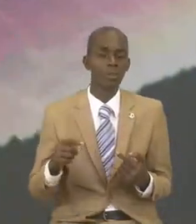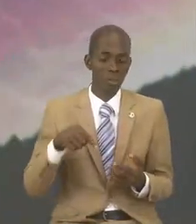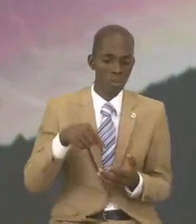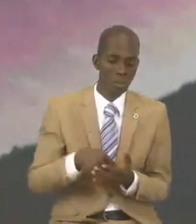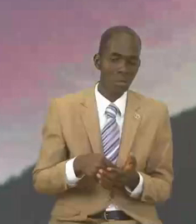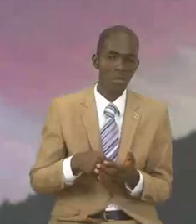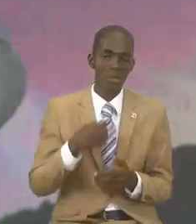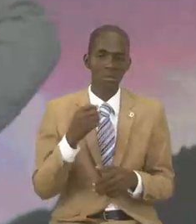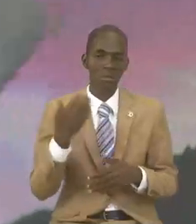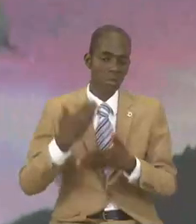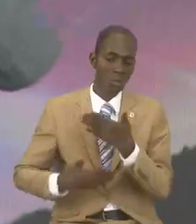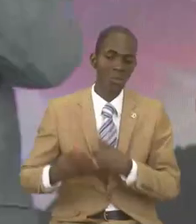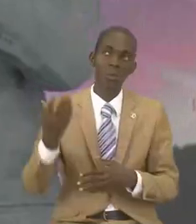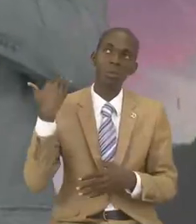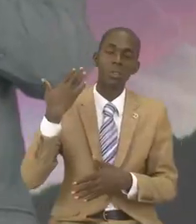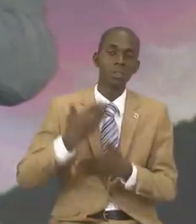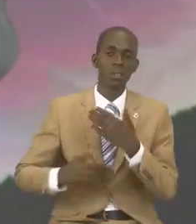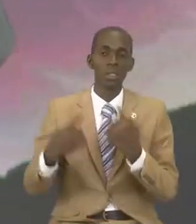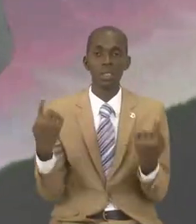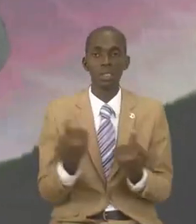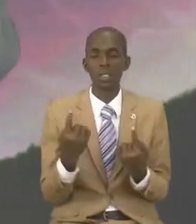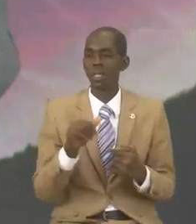le péché de ce siècle ou de tout siècle,